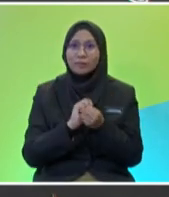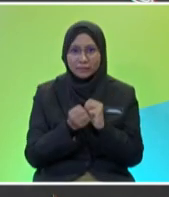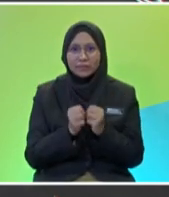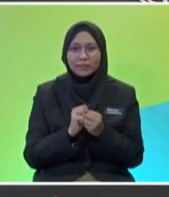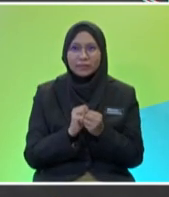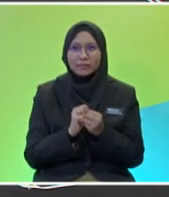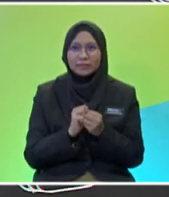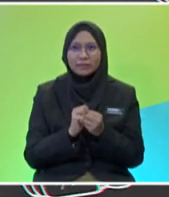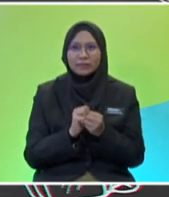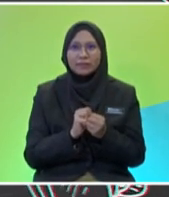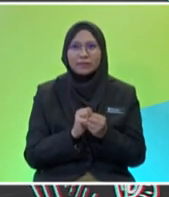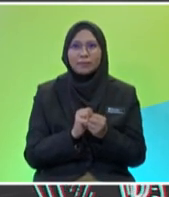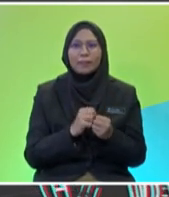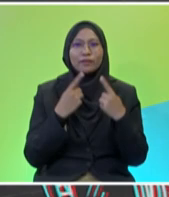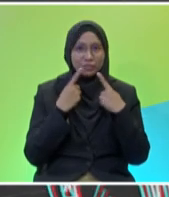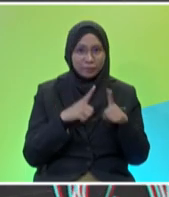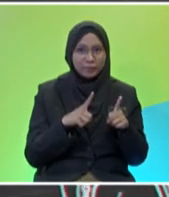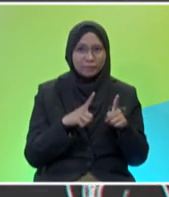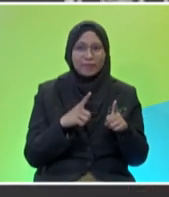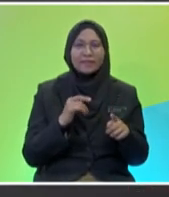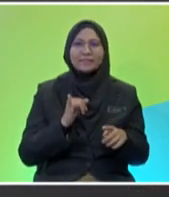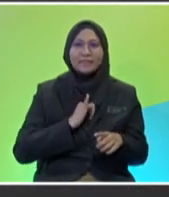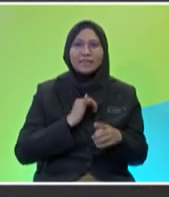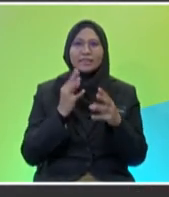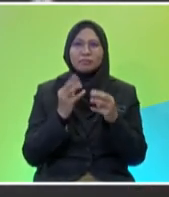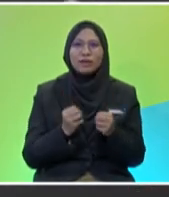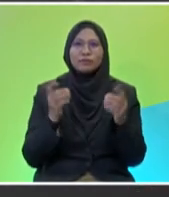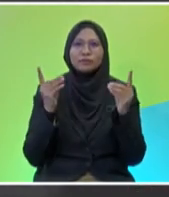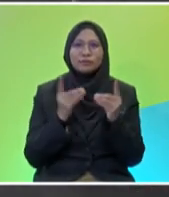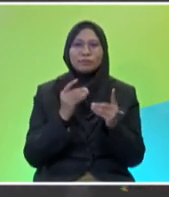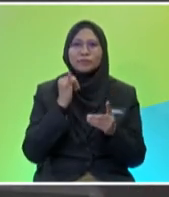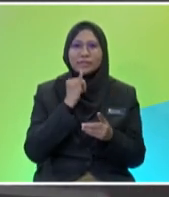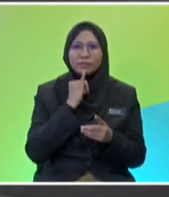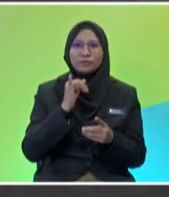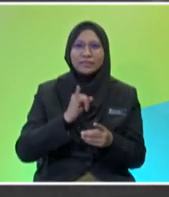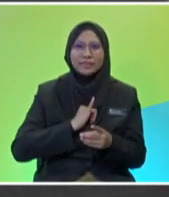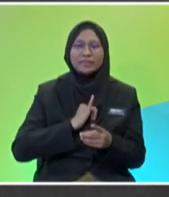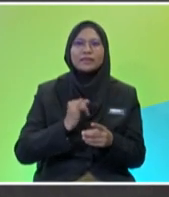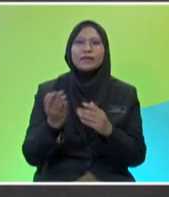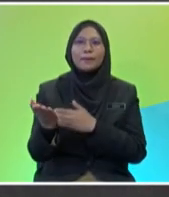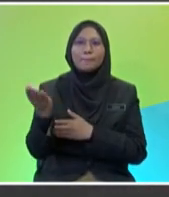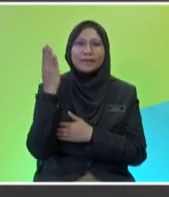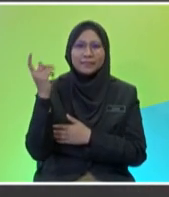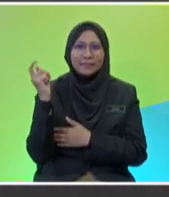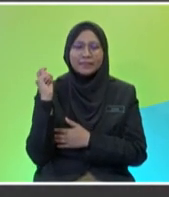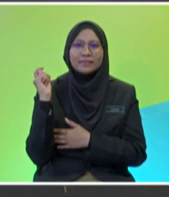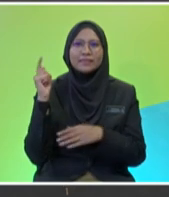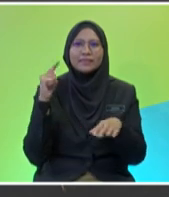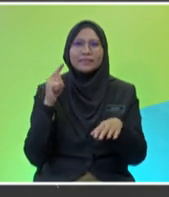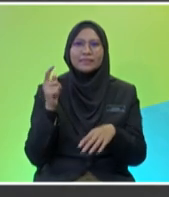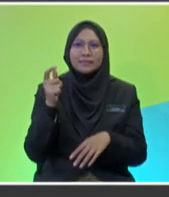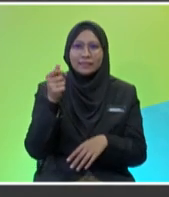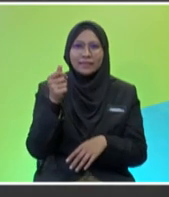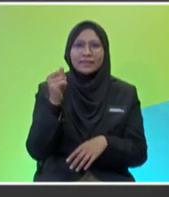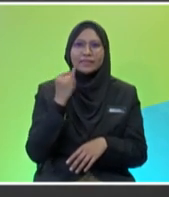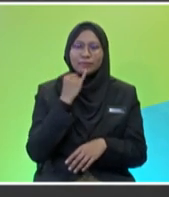Sebenarnya saya jumpa Ibu saya pagi tadi dia dimasukkan ke dalam watt saya